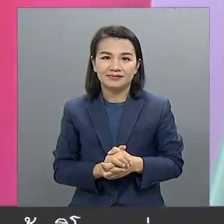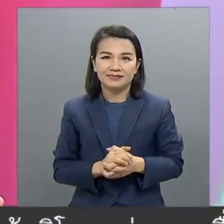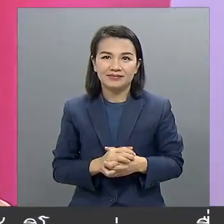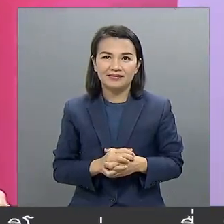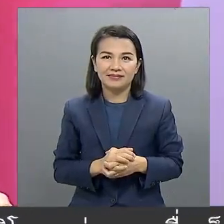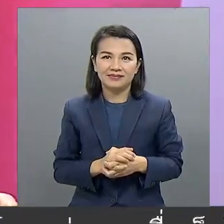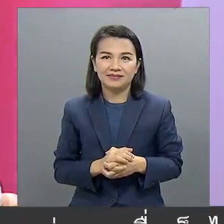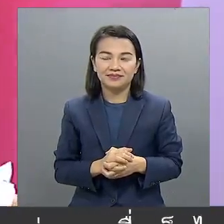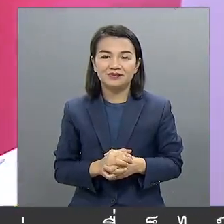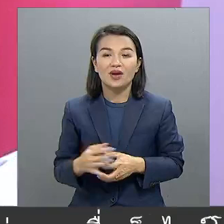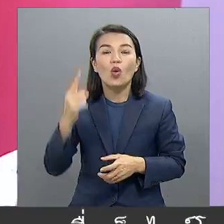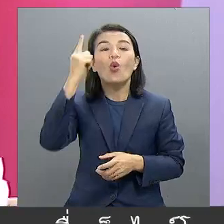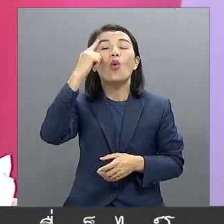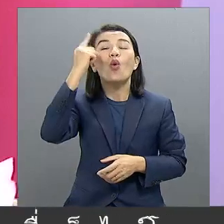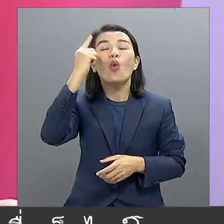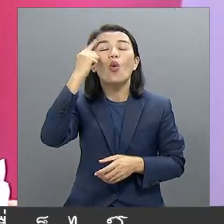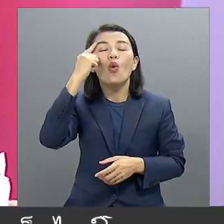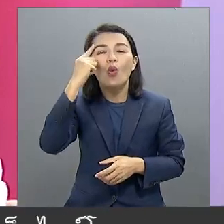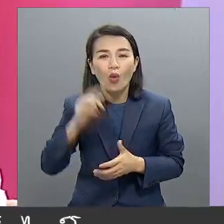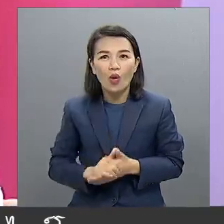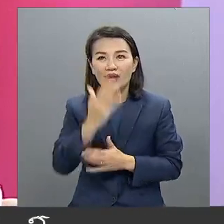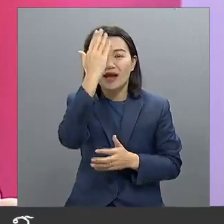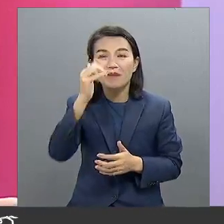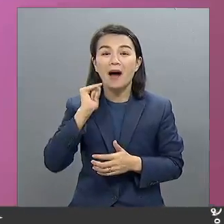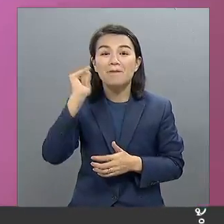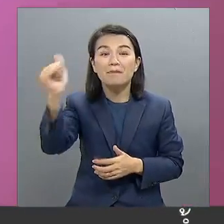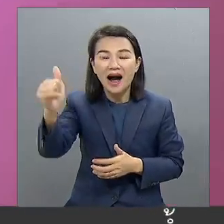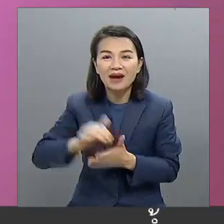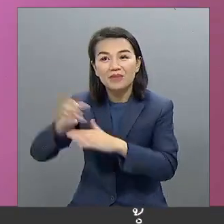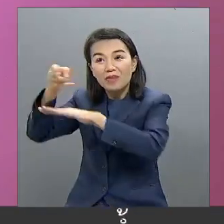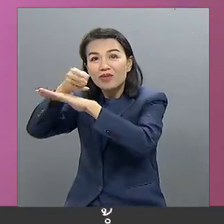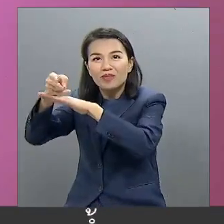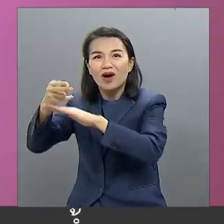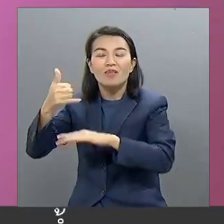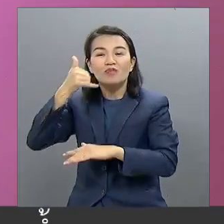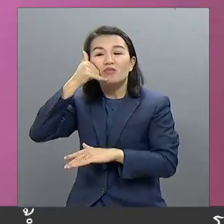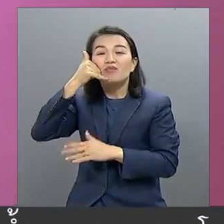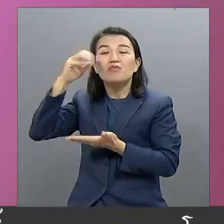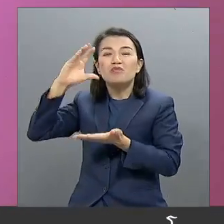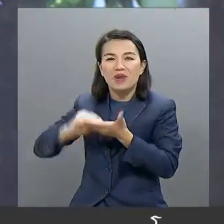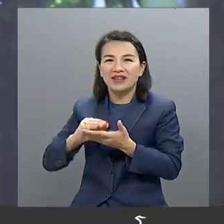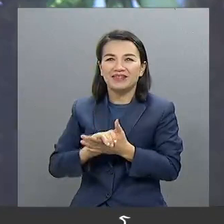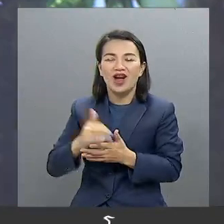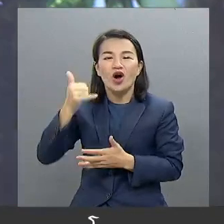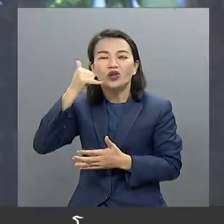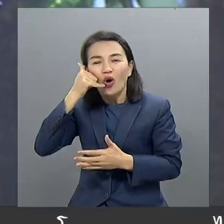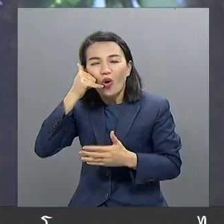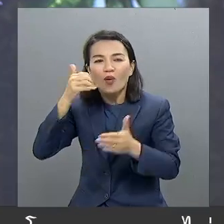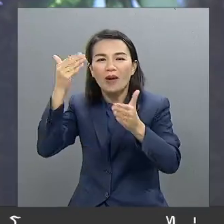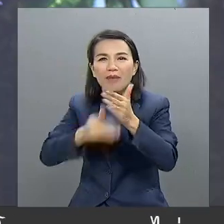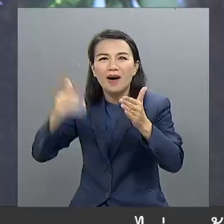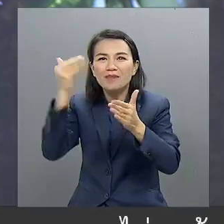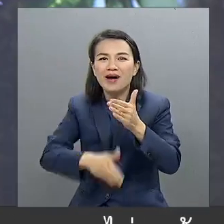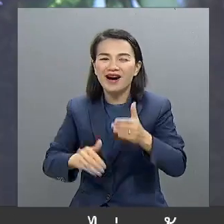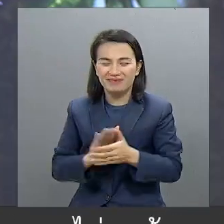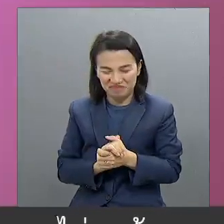ครรู้ทันคุต๊ปนะเพาว BONุตไปถายรายการผมปดเครื่องไ้เลยนะฮะคุต๊ปมาก่บาย 25% เปรีกไม่สมารถตดถอด้ใ